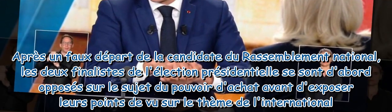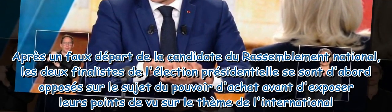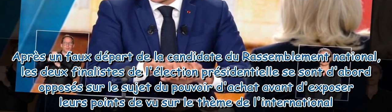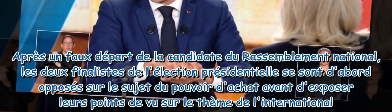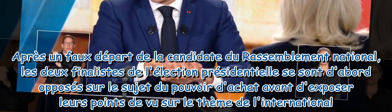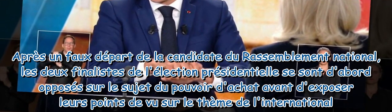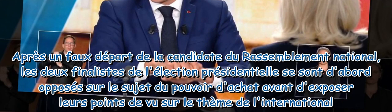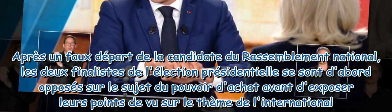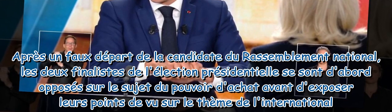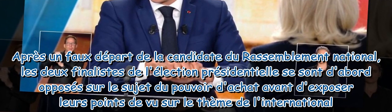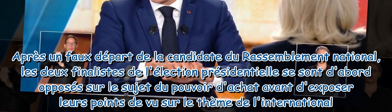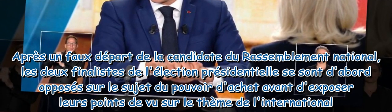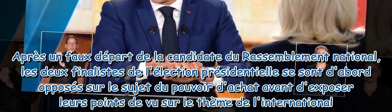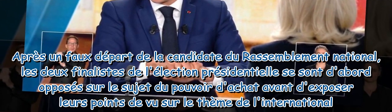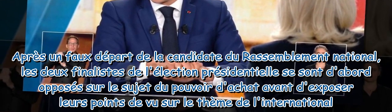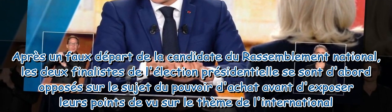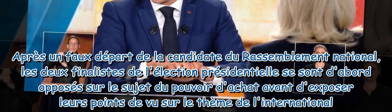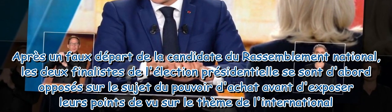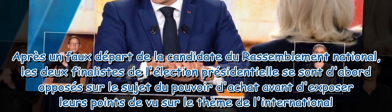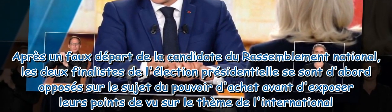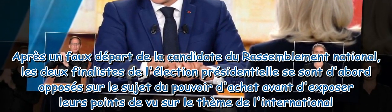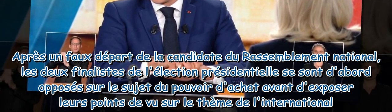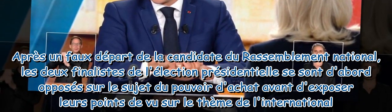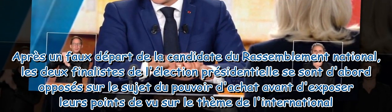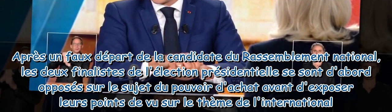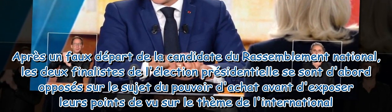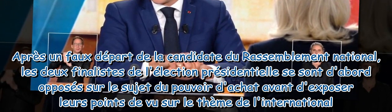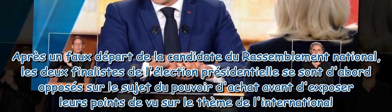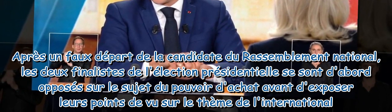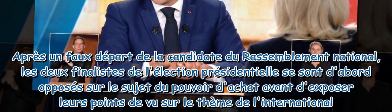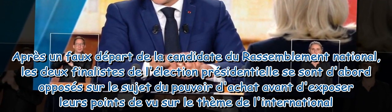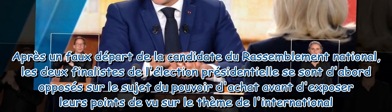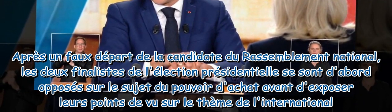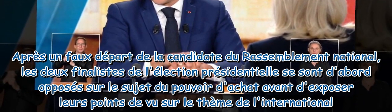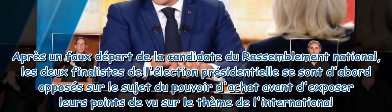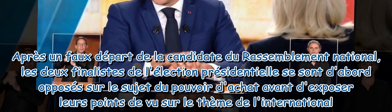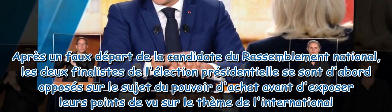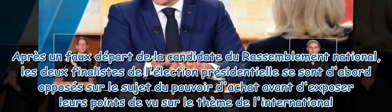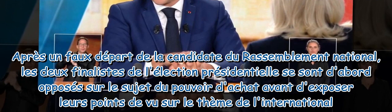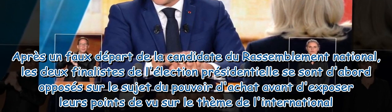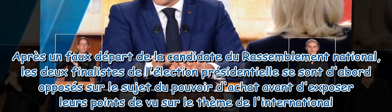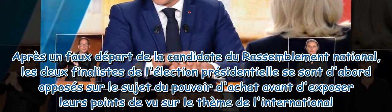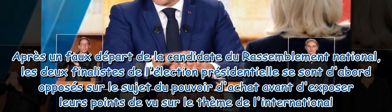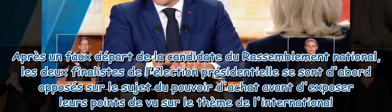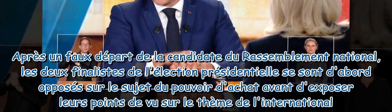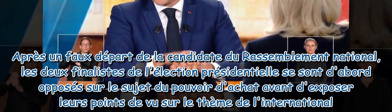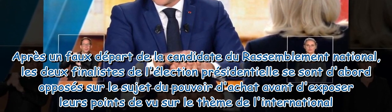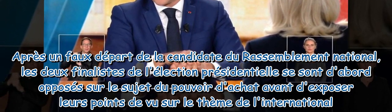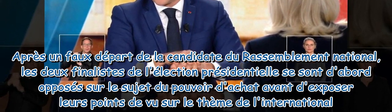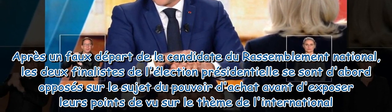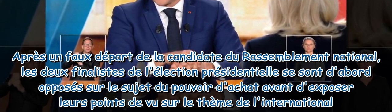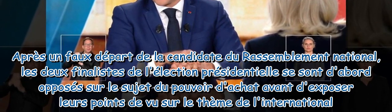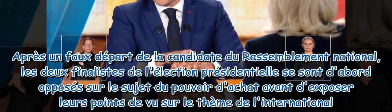après un faux départ de la candidate du rassemblement national les deux finalistes de l'élection présidentielle se sont d'abord opposés sur le